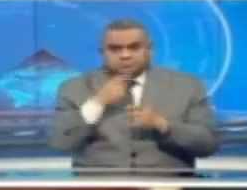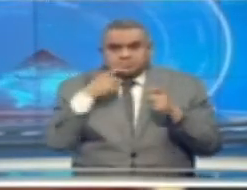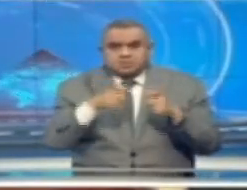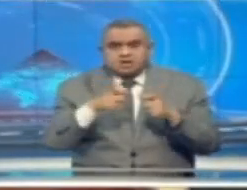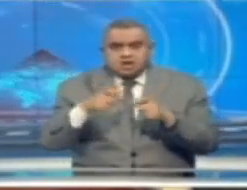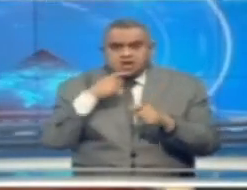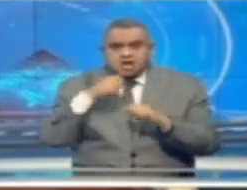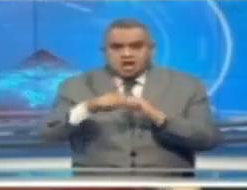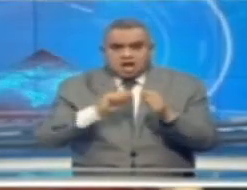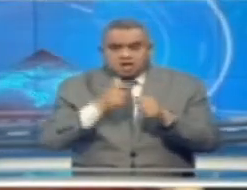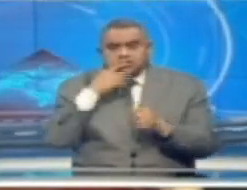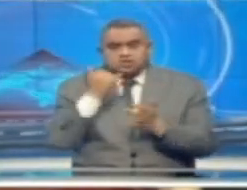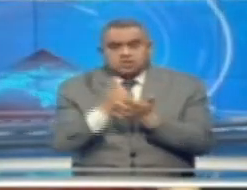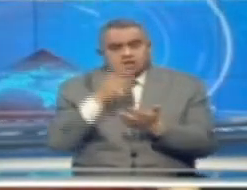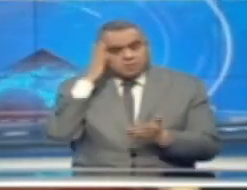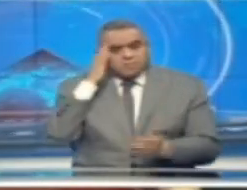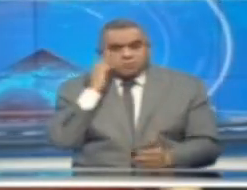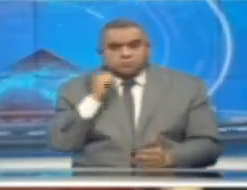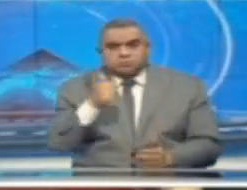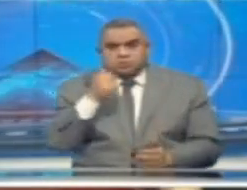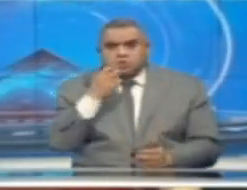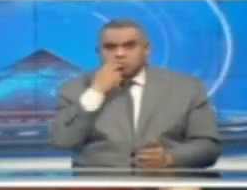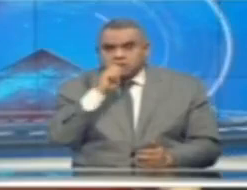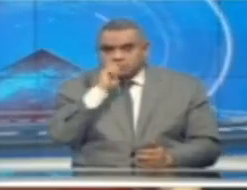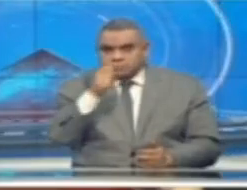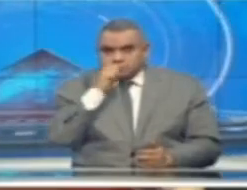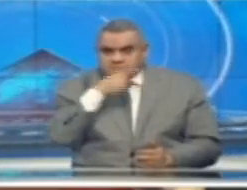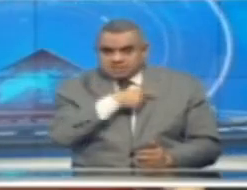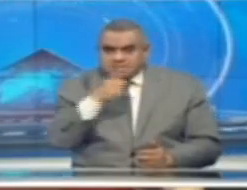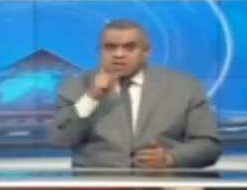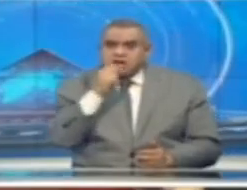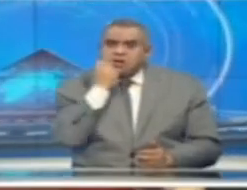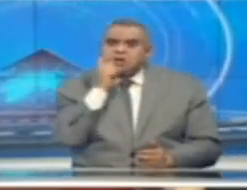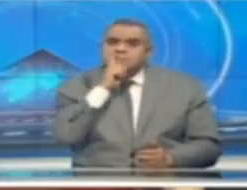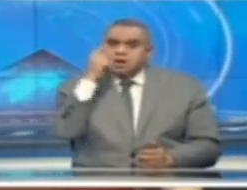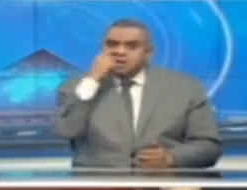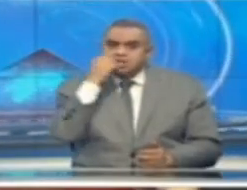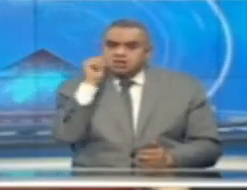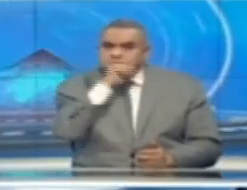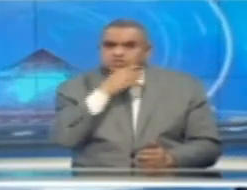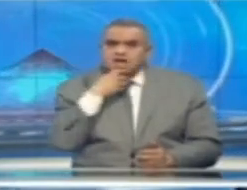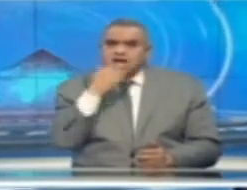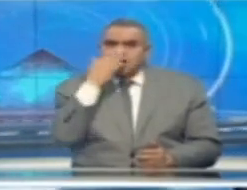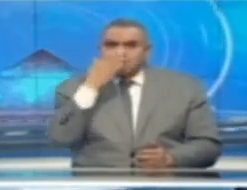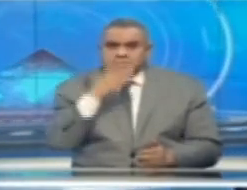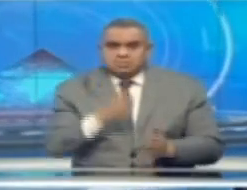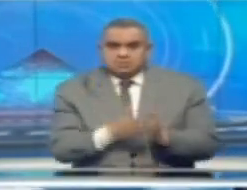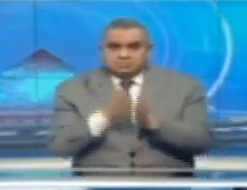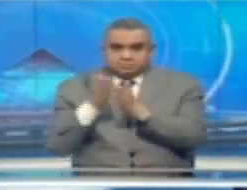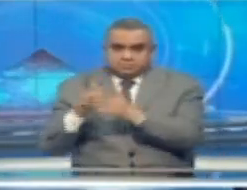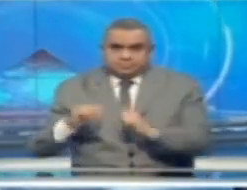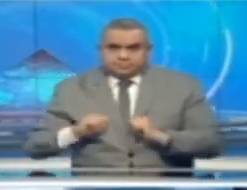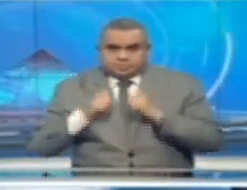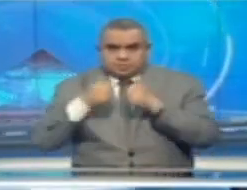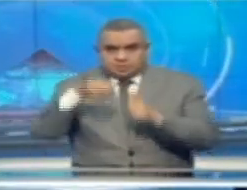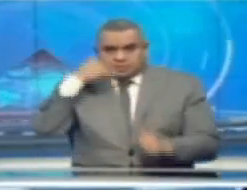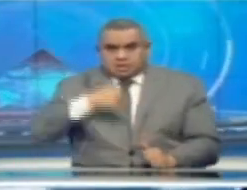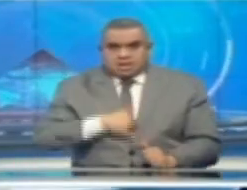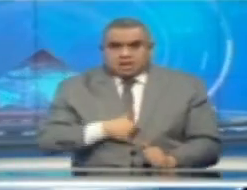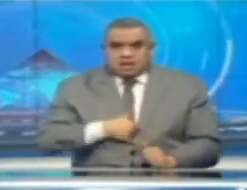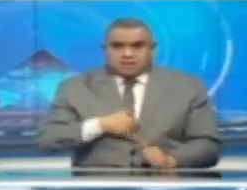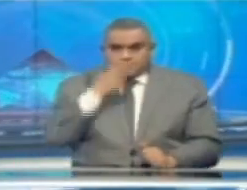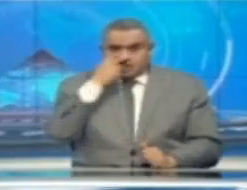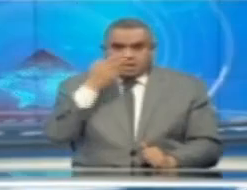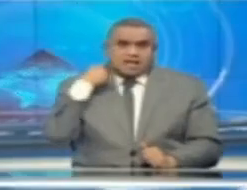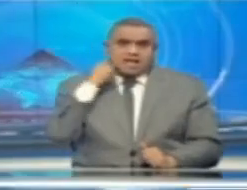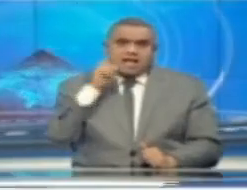الخبز وقت ما شاء. رمضان الشحات، التلفزيون المصري. قام الرئيس اليمني الأسبق علي